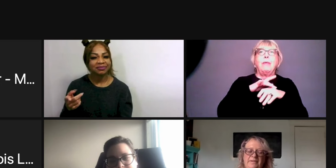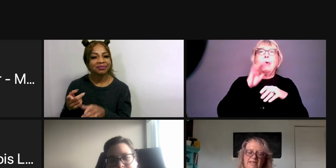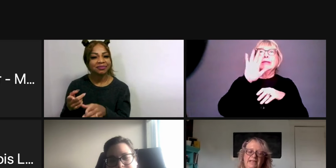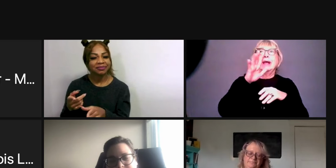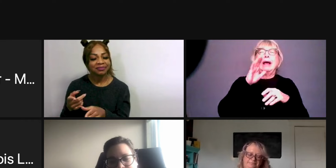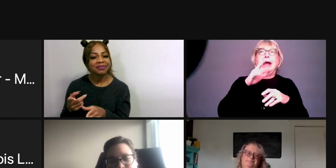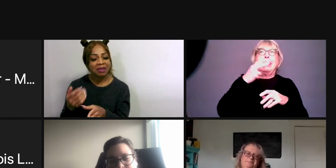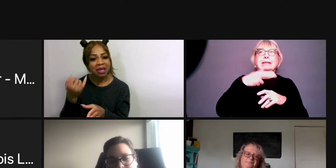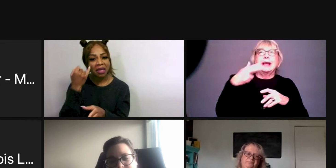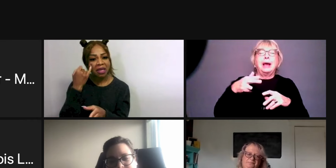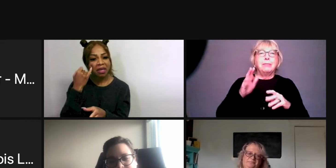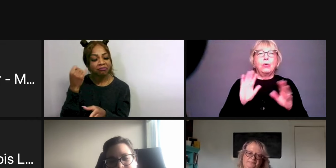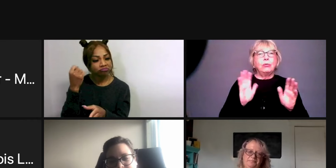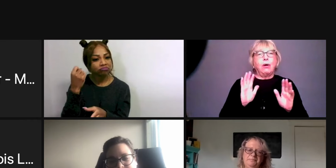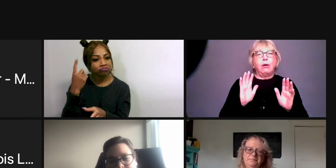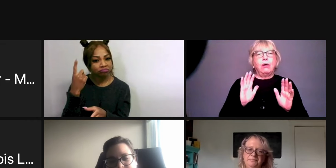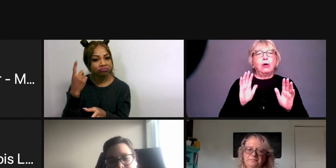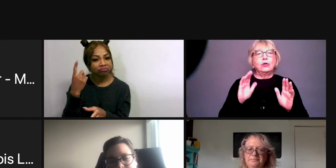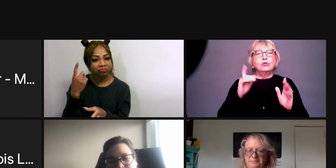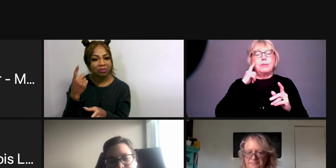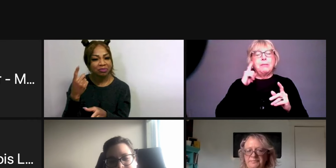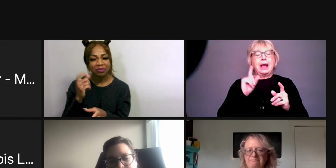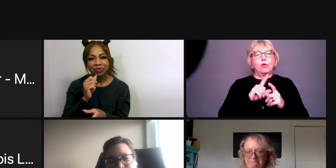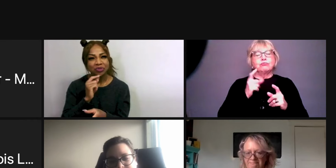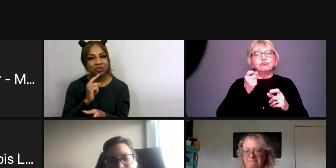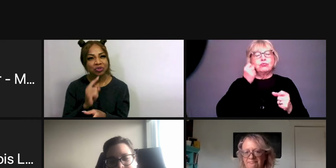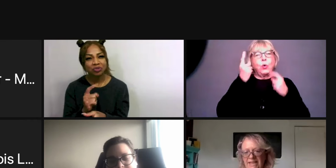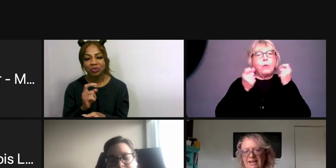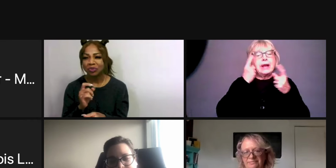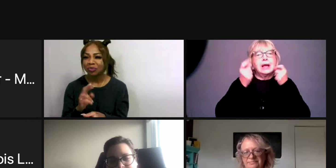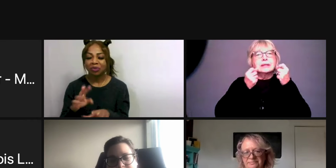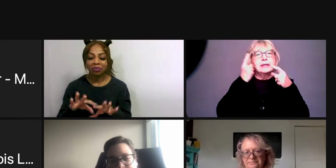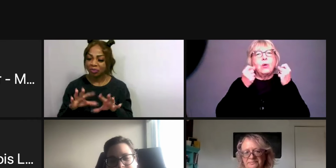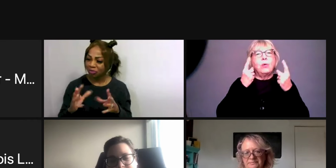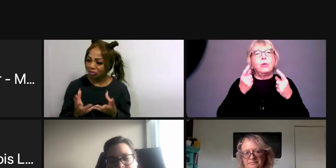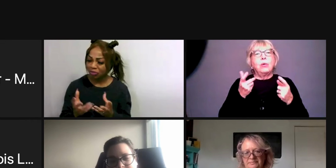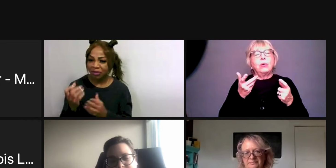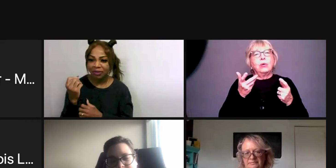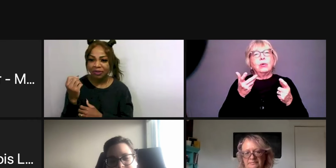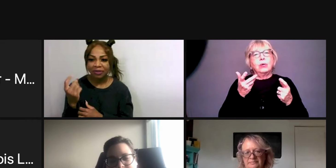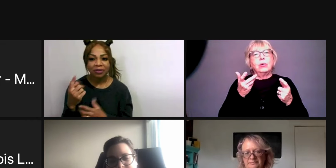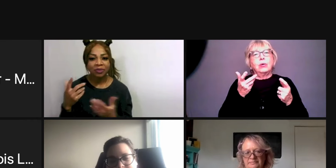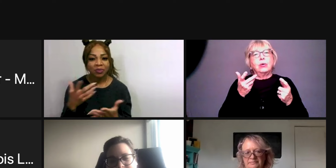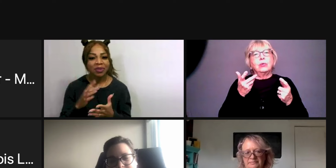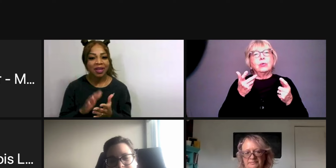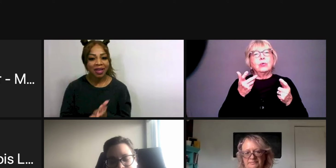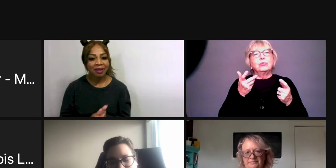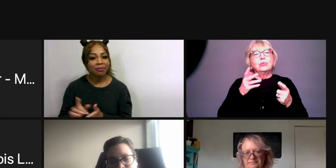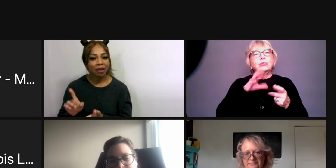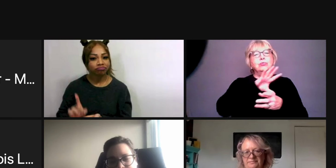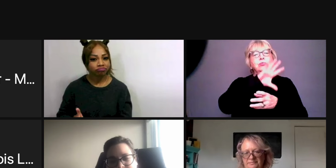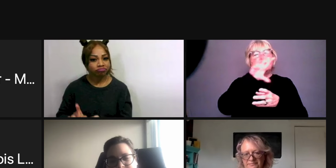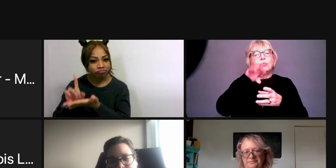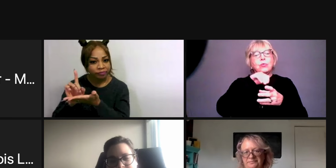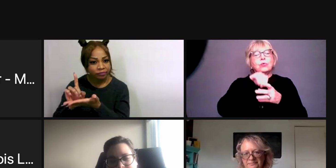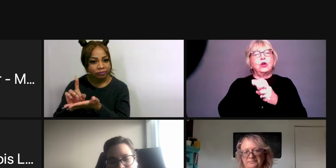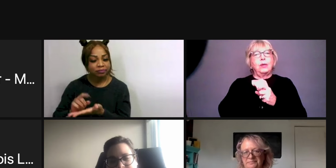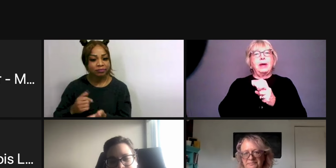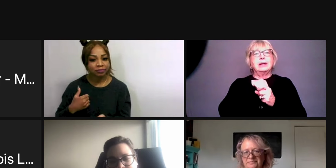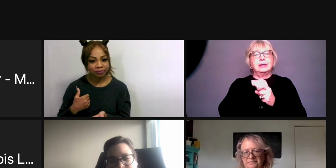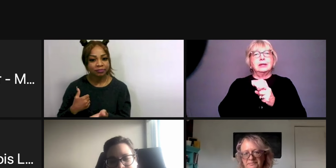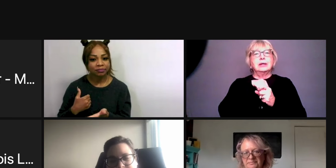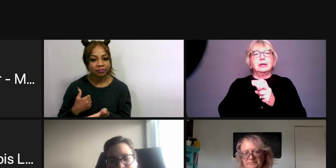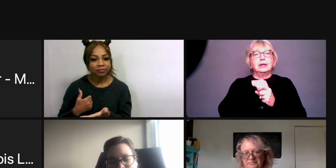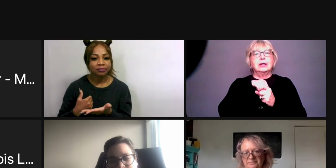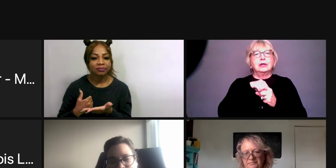simplement avoir une sensibilité une compréhension une compréhension je dirais globale que ça vient